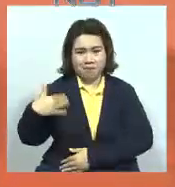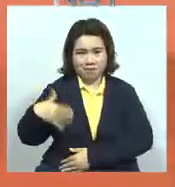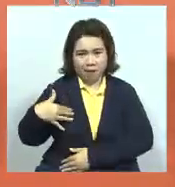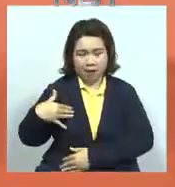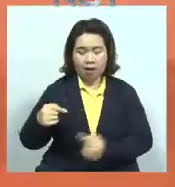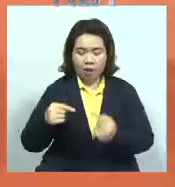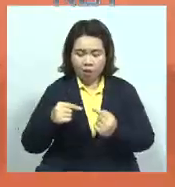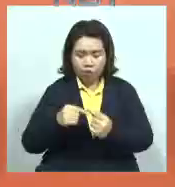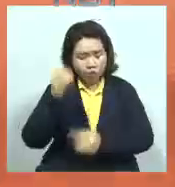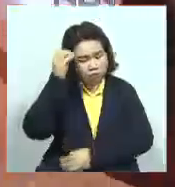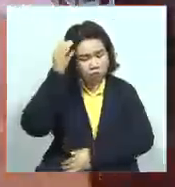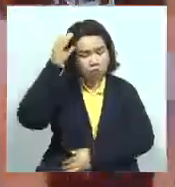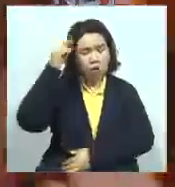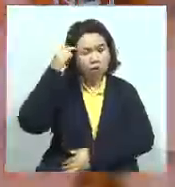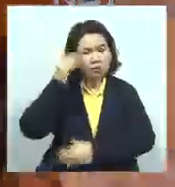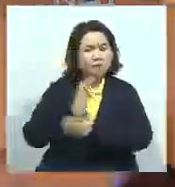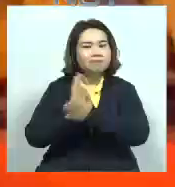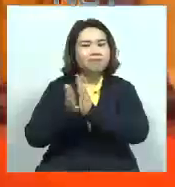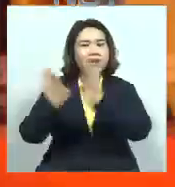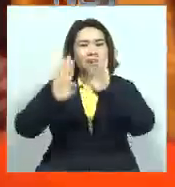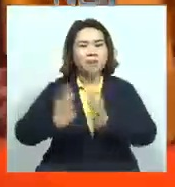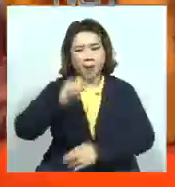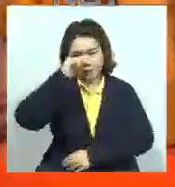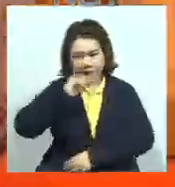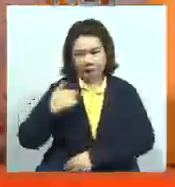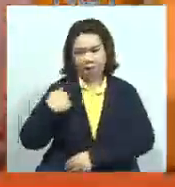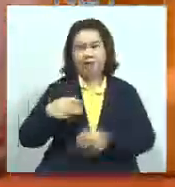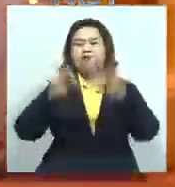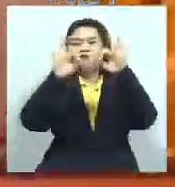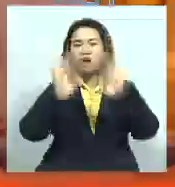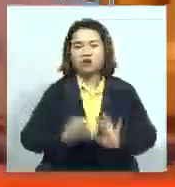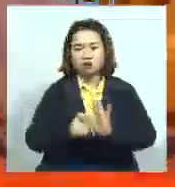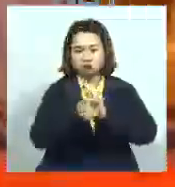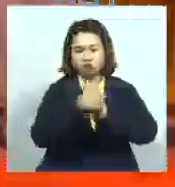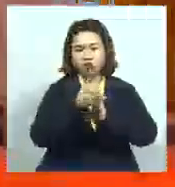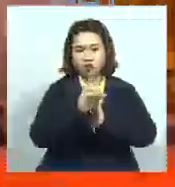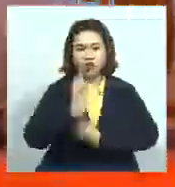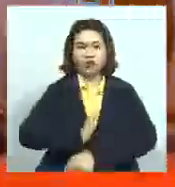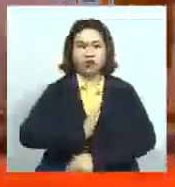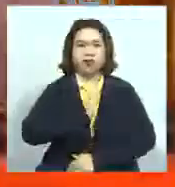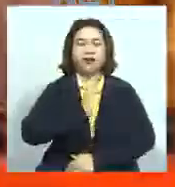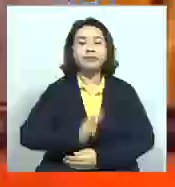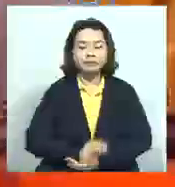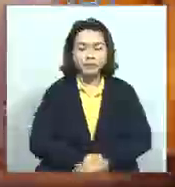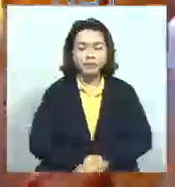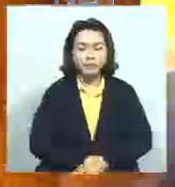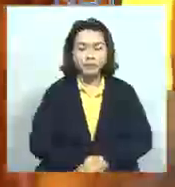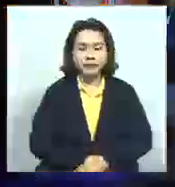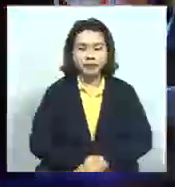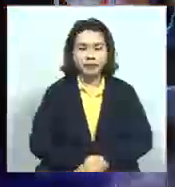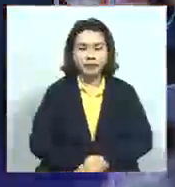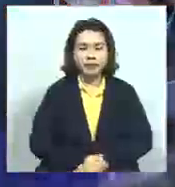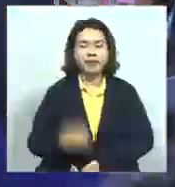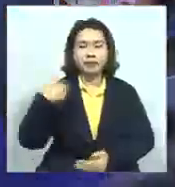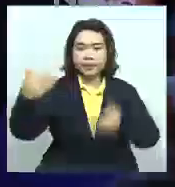สู่อาภรณ์การแสดงแบบผ้าไทยชุดอุดรเมืองแฟชั่นเฉลิมพระเกียรติครับการแสดงนิทรรศ